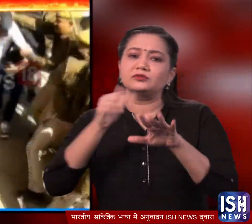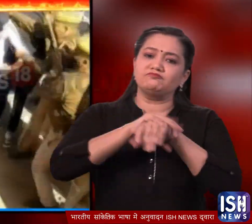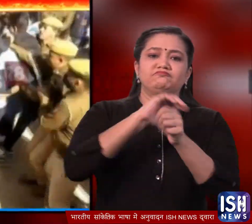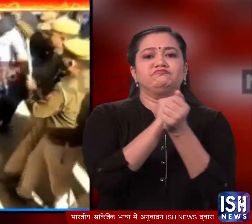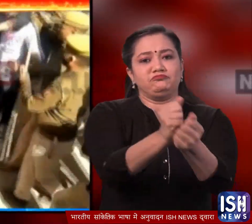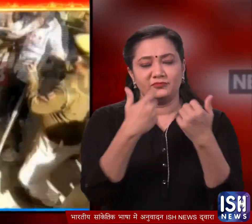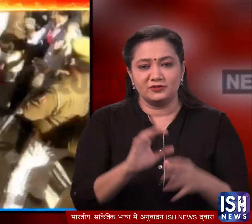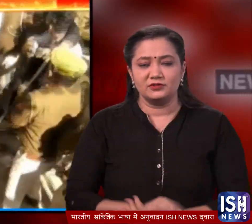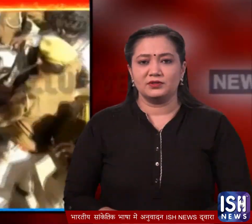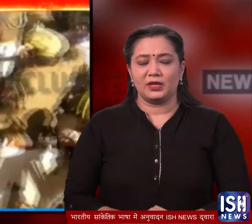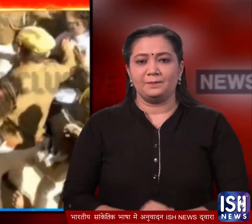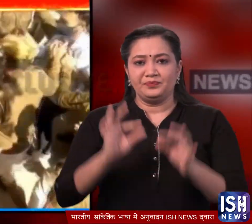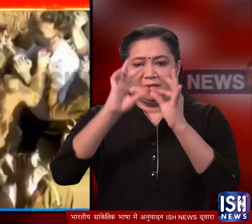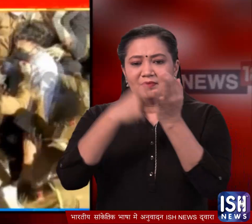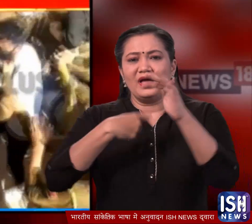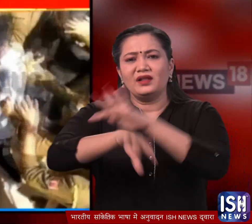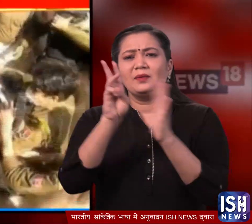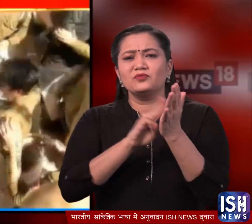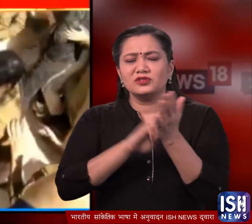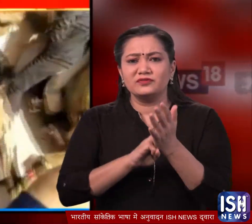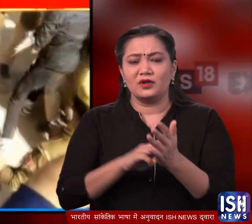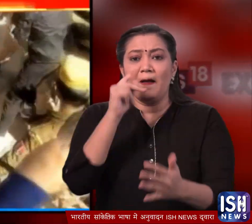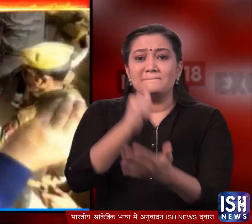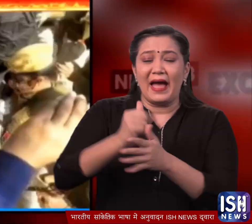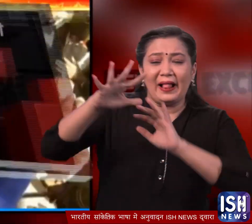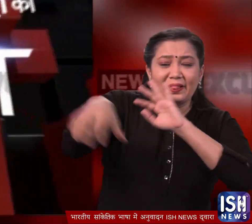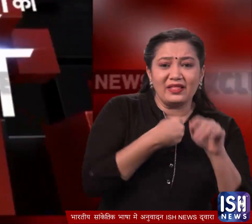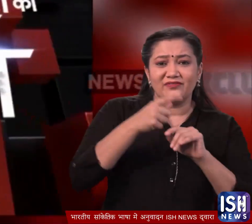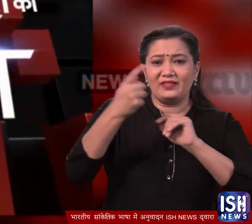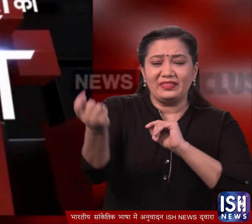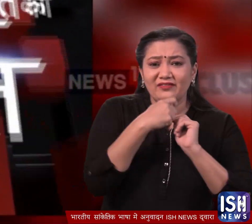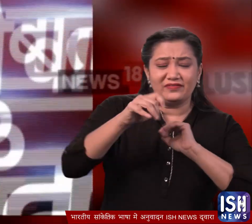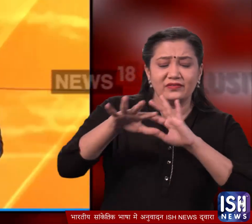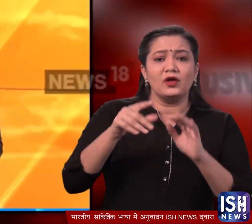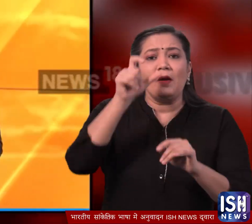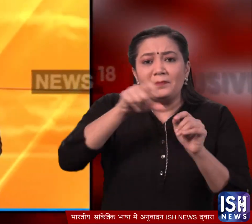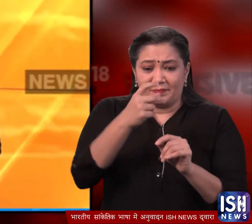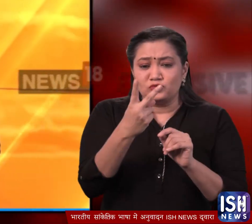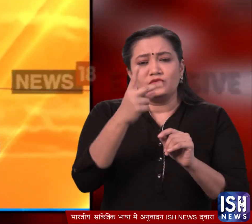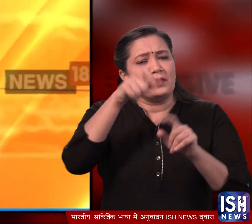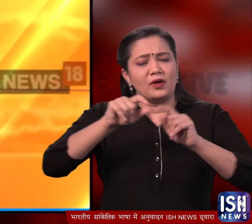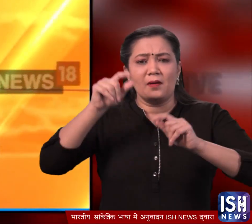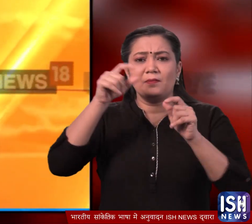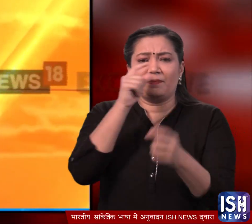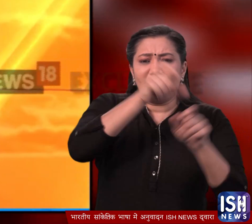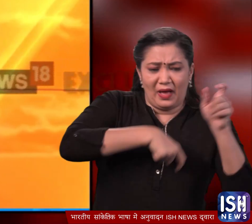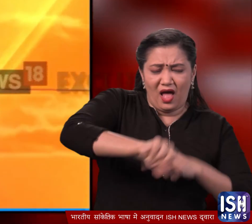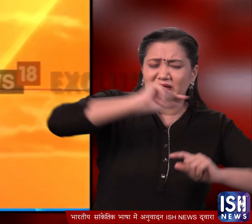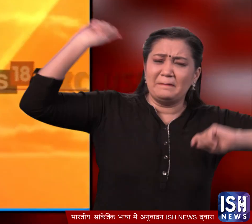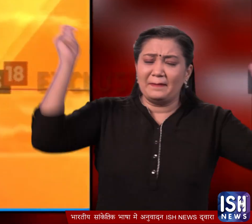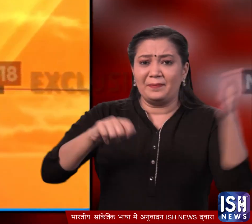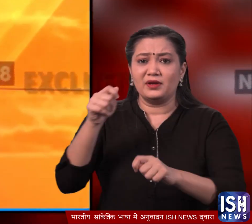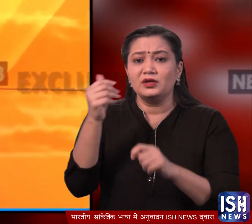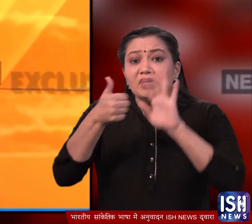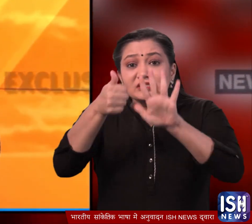इस पूरे बवाल के बाद पुलिस ने हंगामा करने के आरोप में 6 छात्रों को हिरासत में ले लिया। बिहार के मुजफ्फरपुर में बैंक